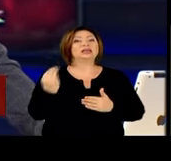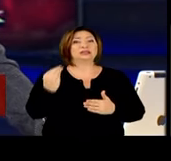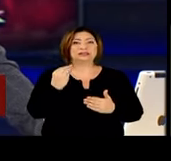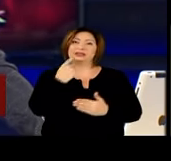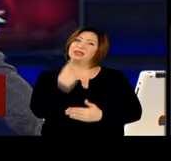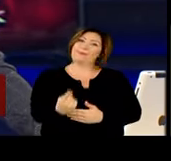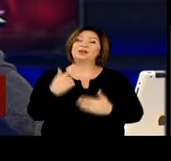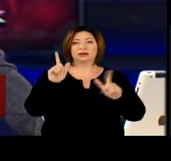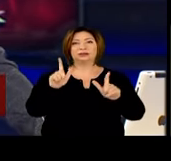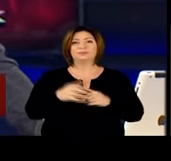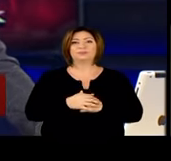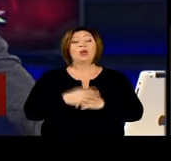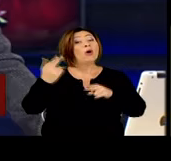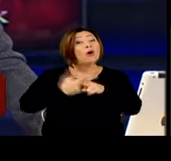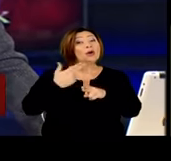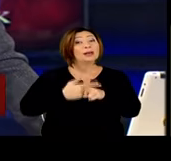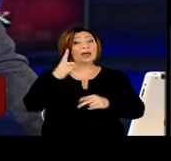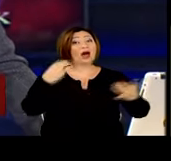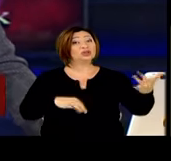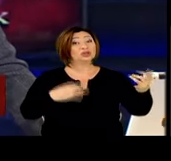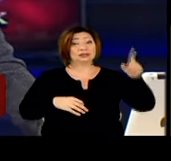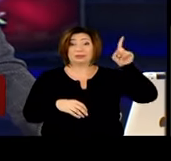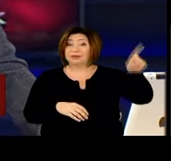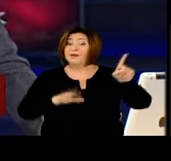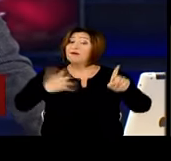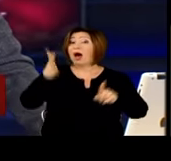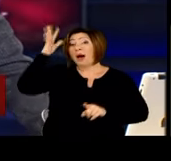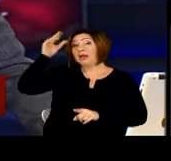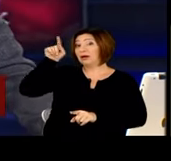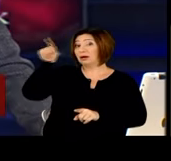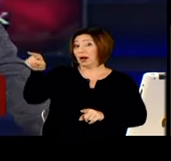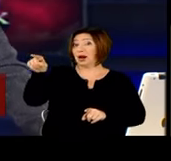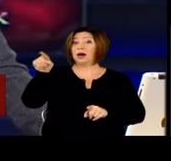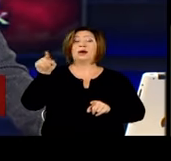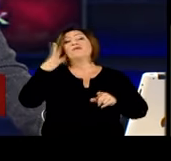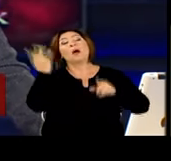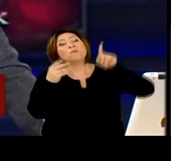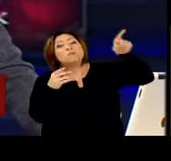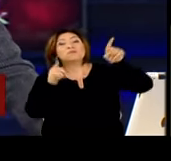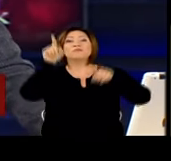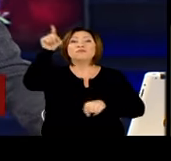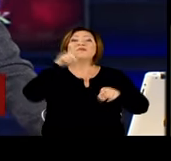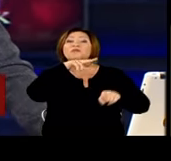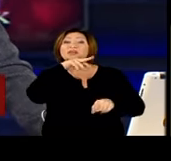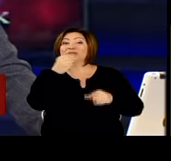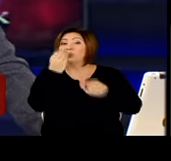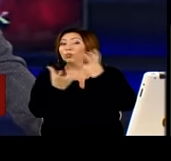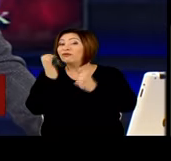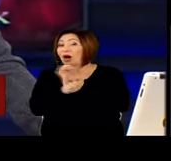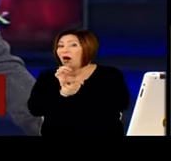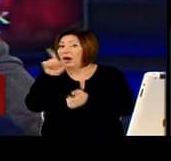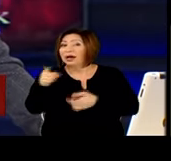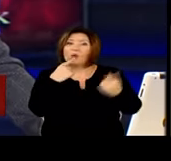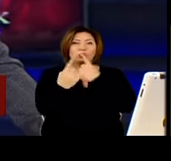bile diyebilirim. Örnekse bir Arjantin'den ya da Amerika Birleşik Devletleri'nde şuradan ya da buradan ya da Fransız mutfağından